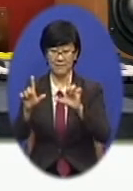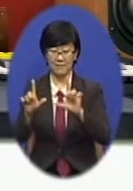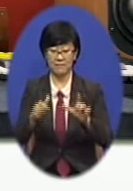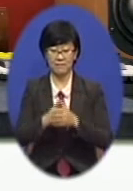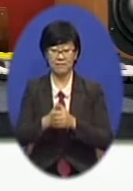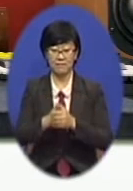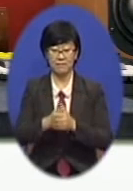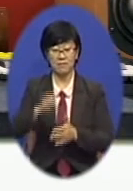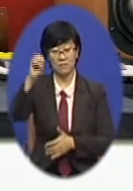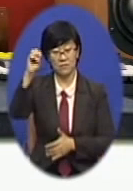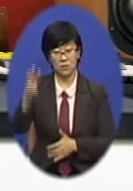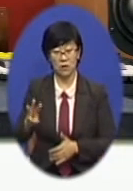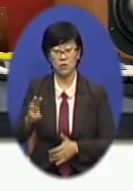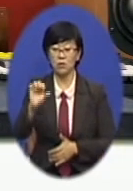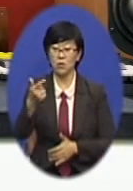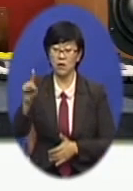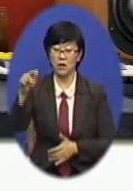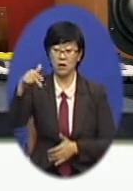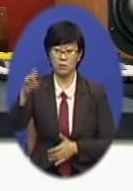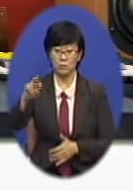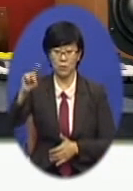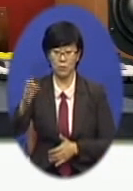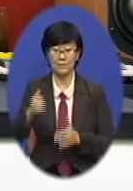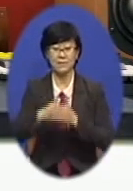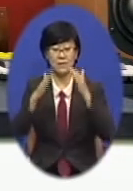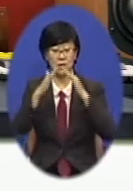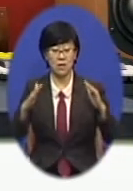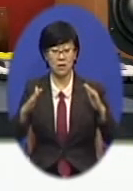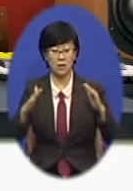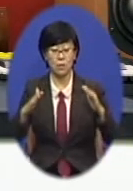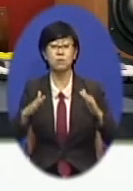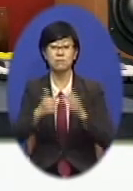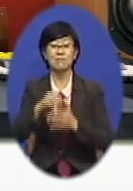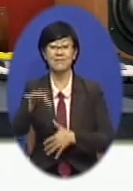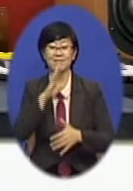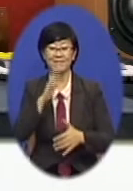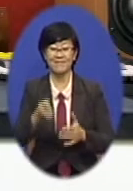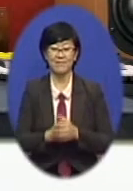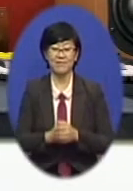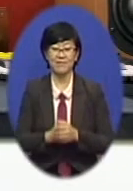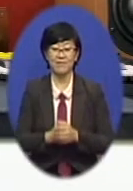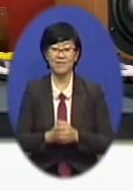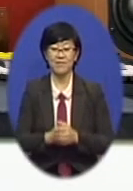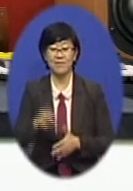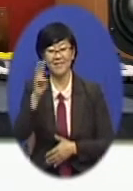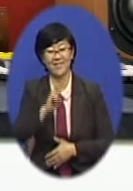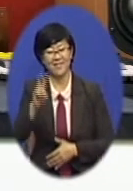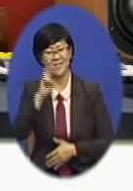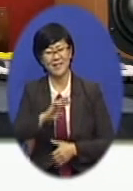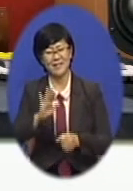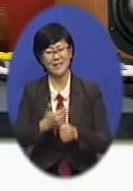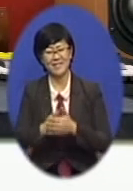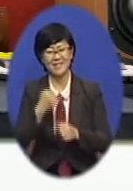저 광주 하정동이에요. 네, 네. 어디? 전라도 광주? 예. 예. 어떤... 근데 나 노래도 못하는데 추측